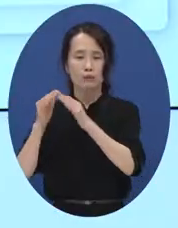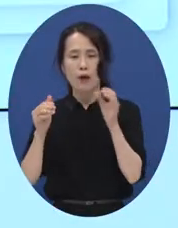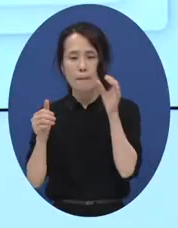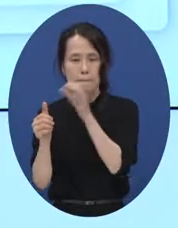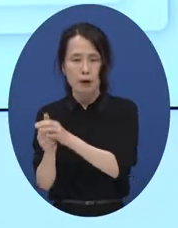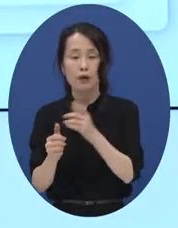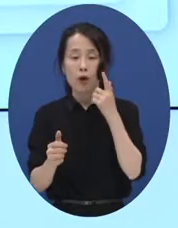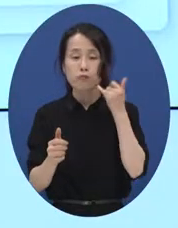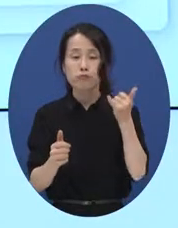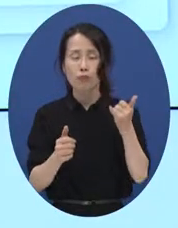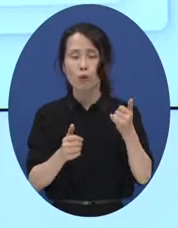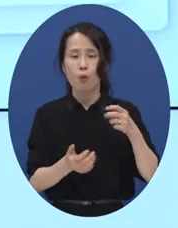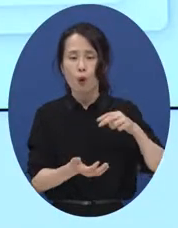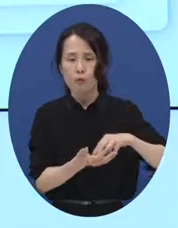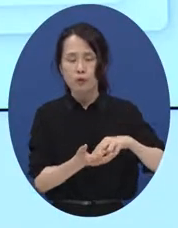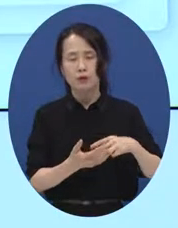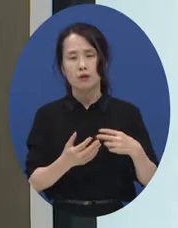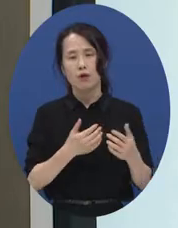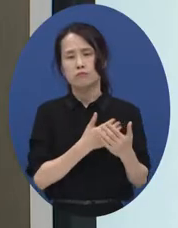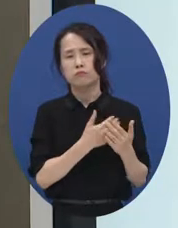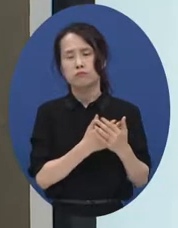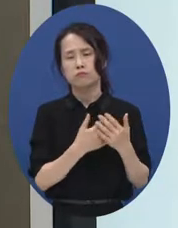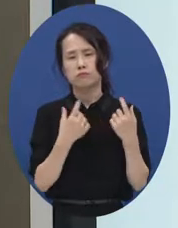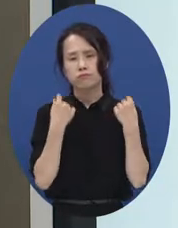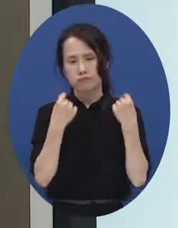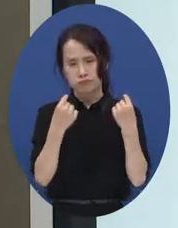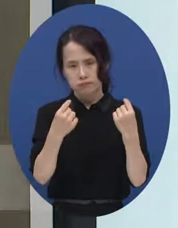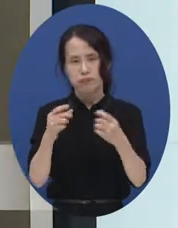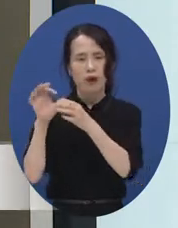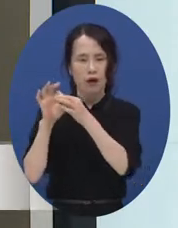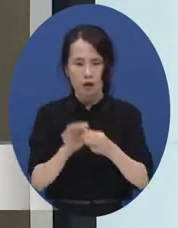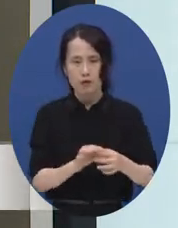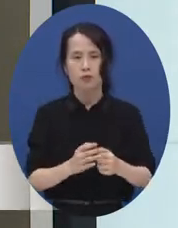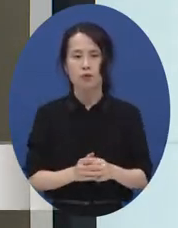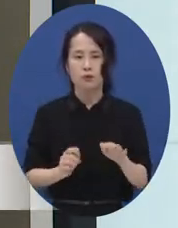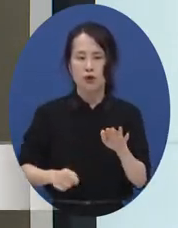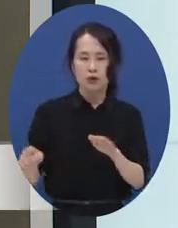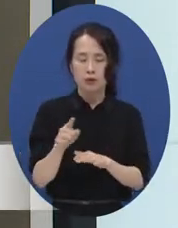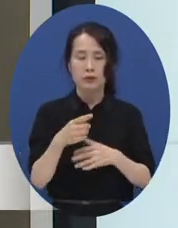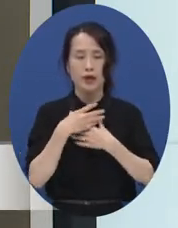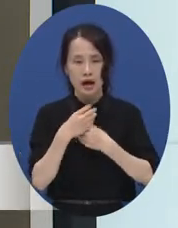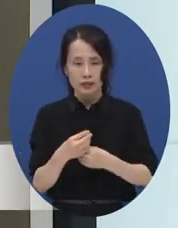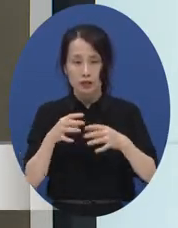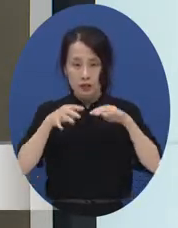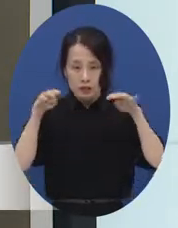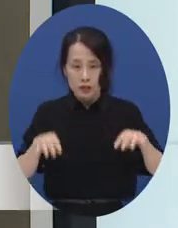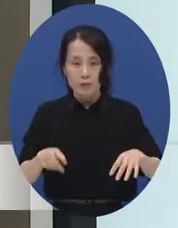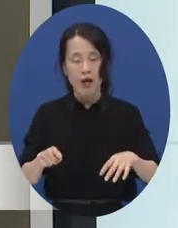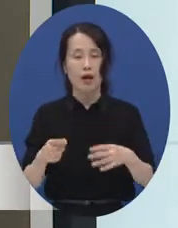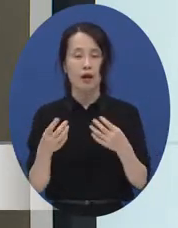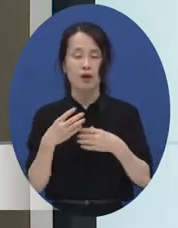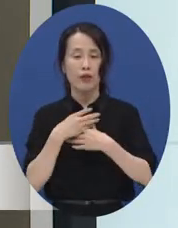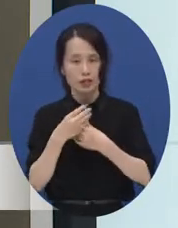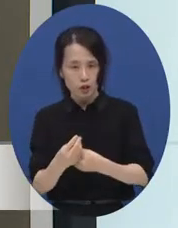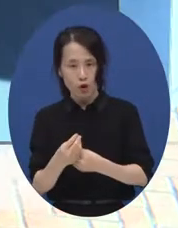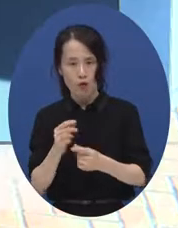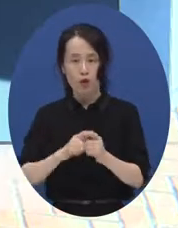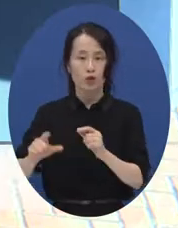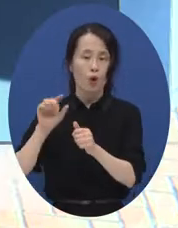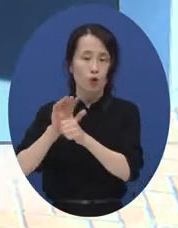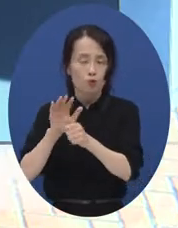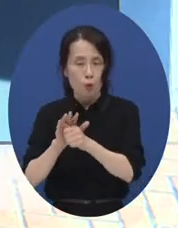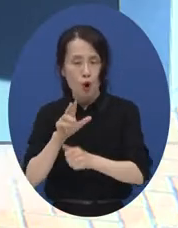하는 부모들은 여전히 불안한 상황. 경기도의 최첨단 보육 안전 시스템이 이런 안전 사각지대를